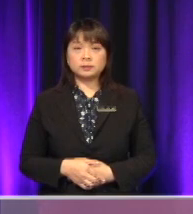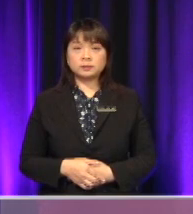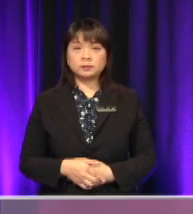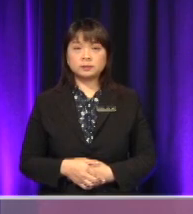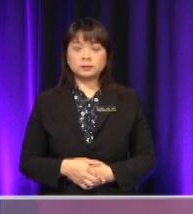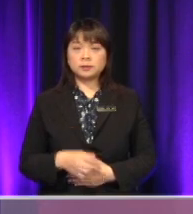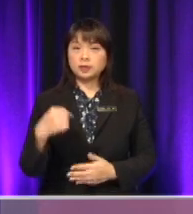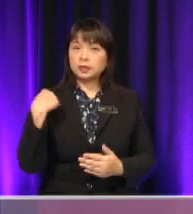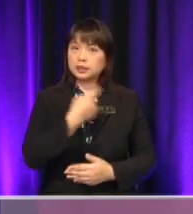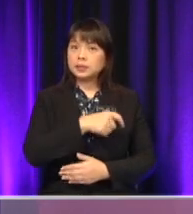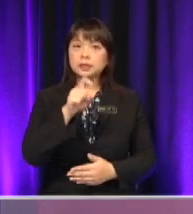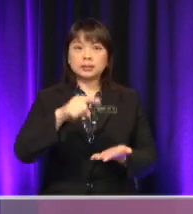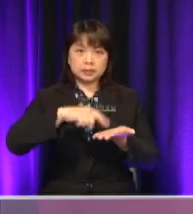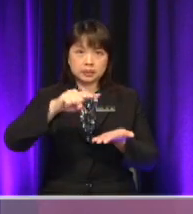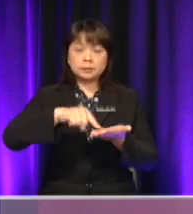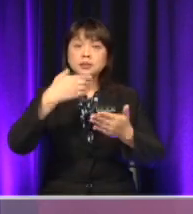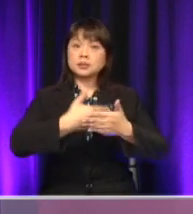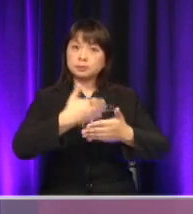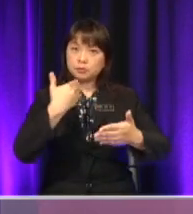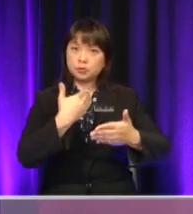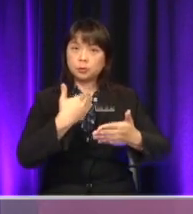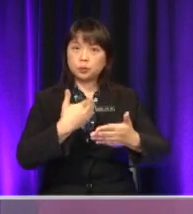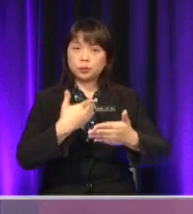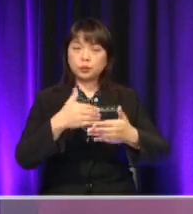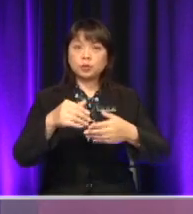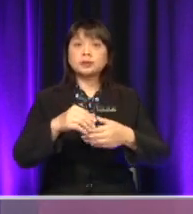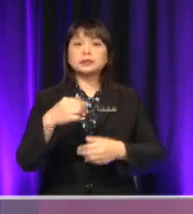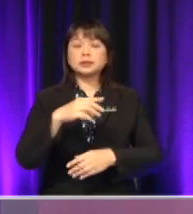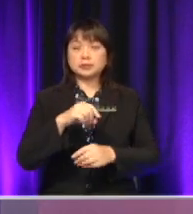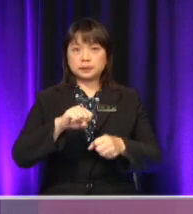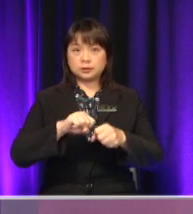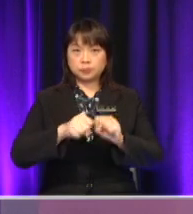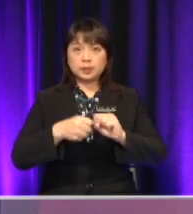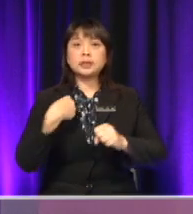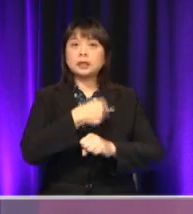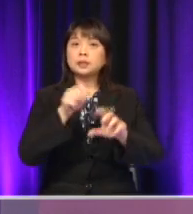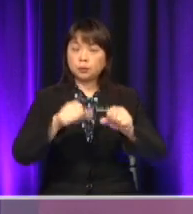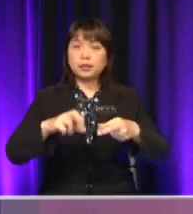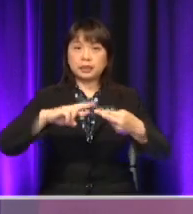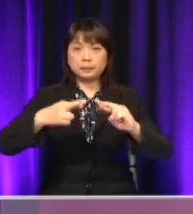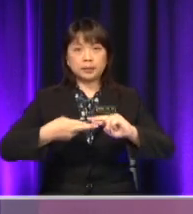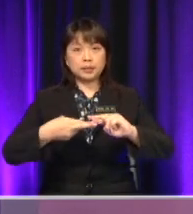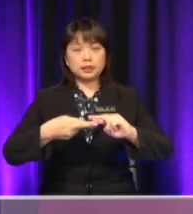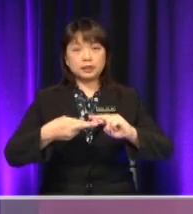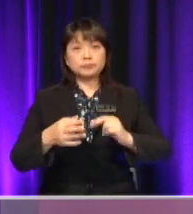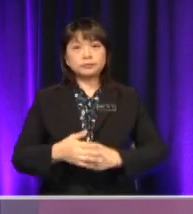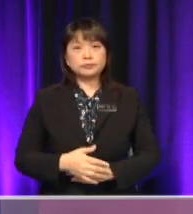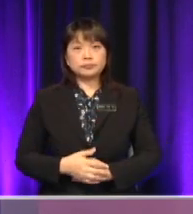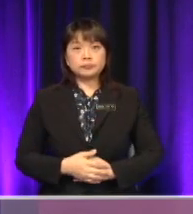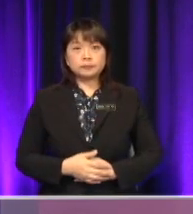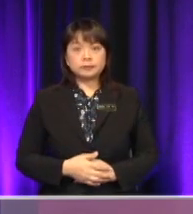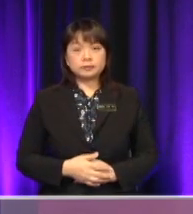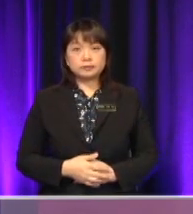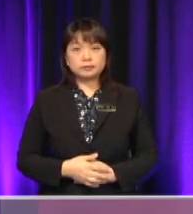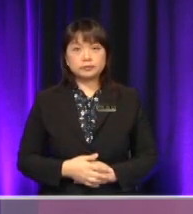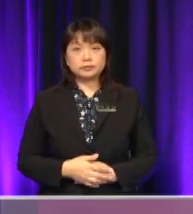Kalau kita semak sebelum, selamat hidup kita sebab kita boleh baiki ralat tersebut. Tapi kalau kita dah buat pengukuran baru kita semak, ada ralat. Jadi kita